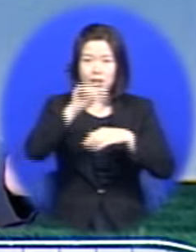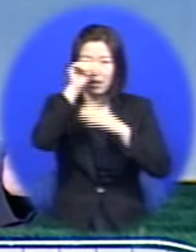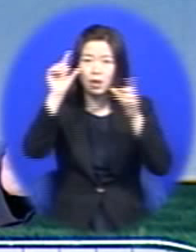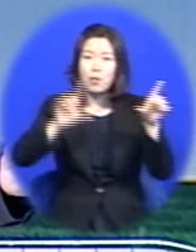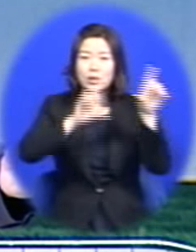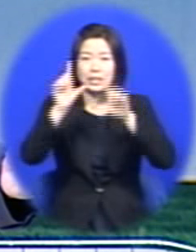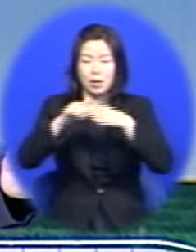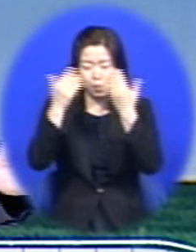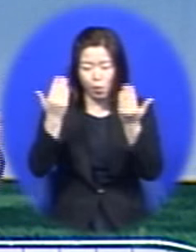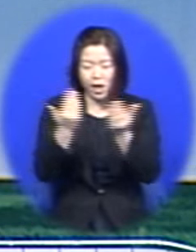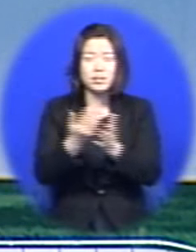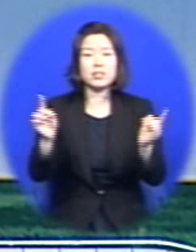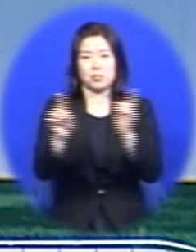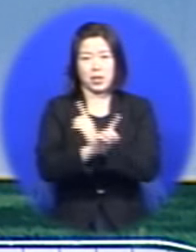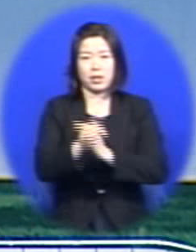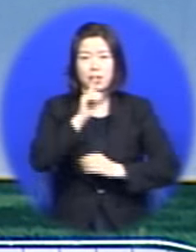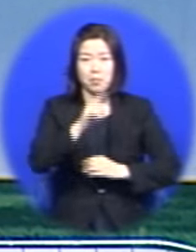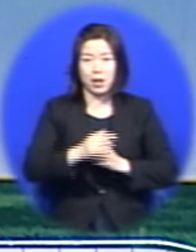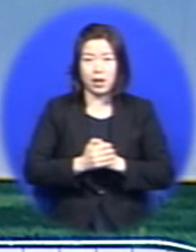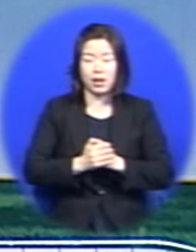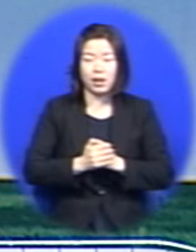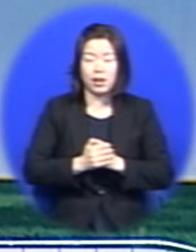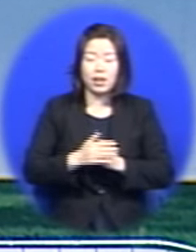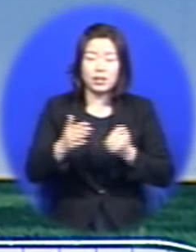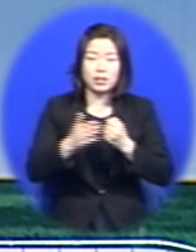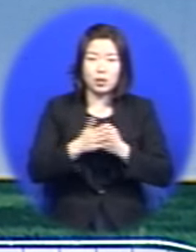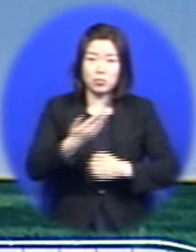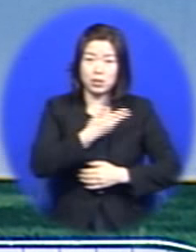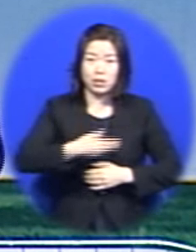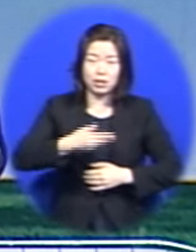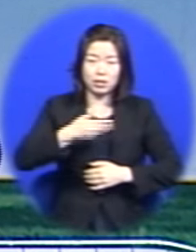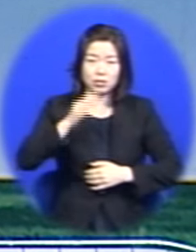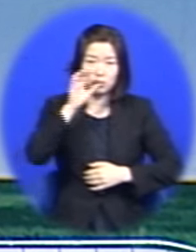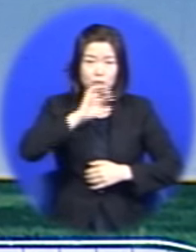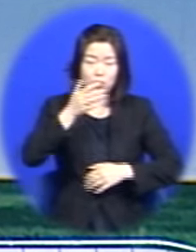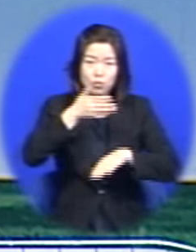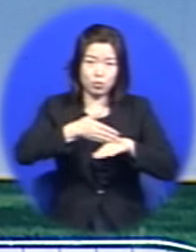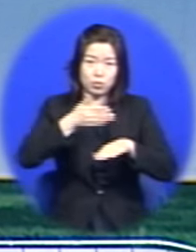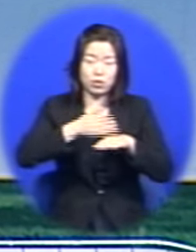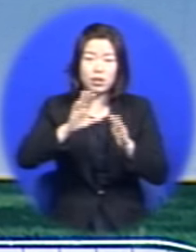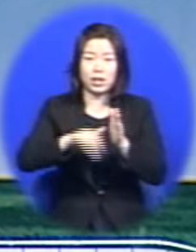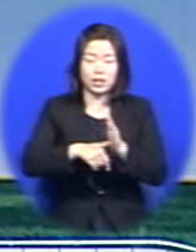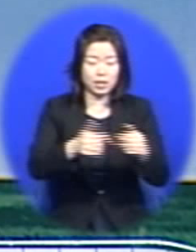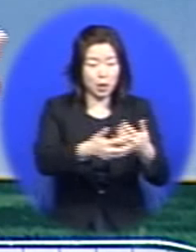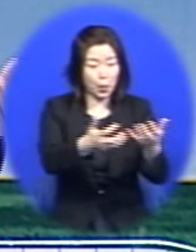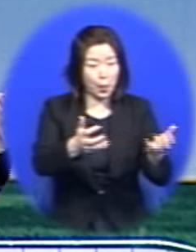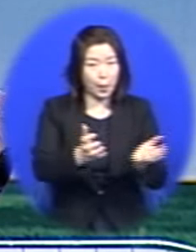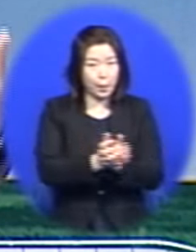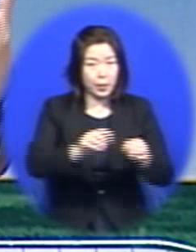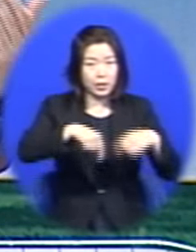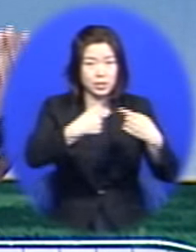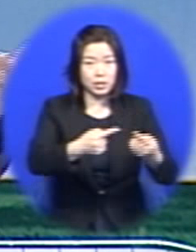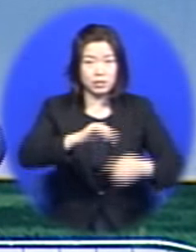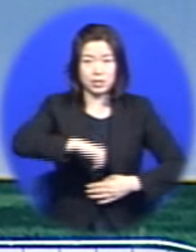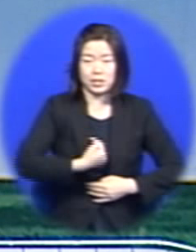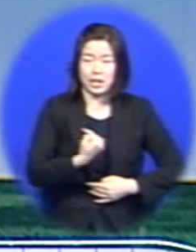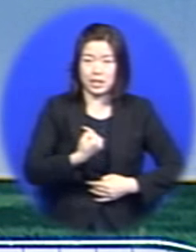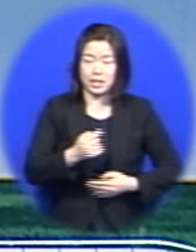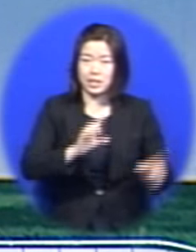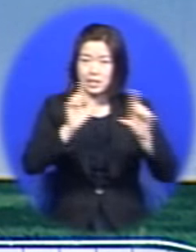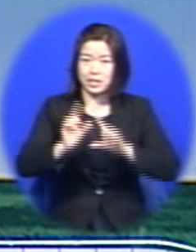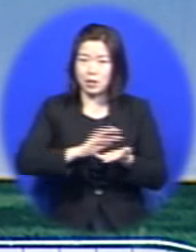완전히 바뀌셨다는 거예요. 그래서 세미나 중에 그분이 소그룹 모임에 들어가서 자기 삶의